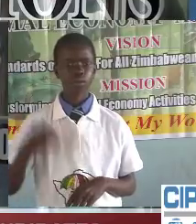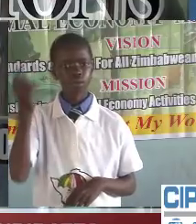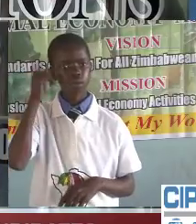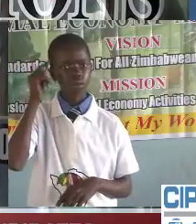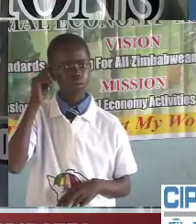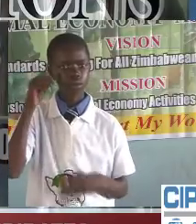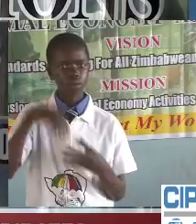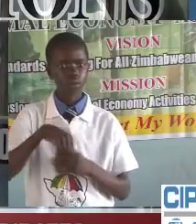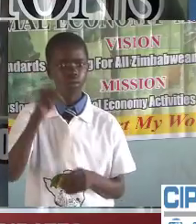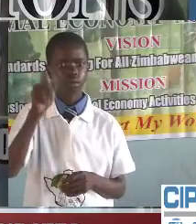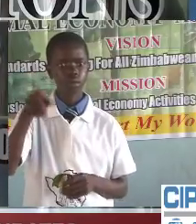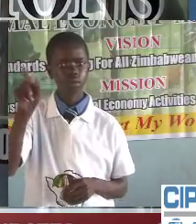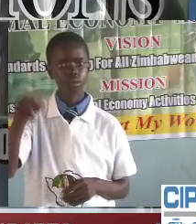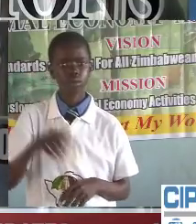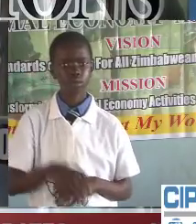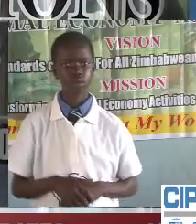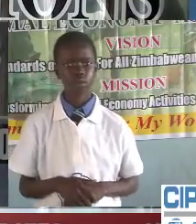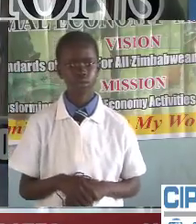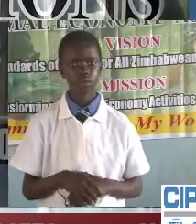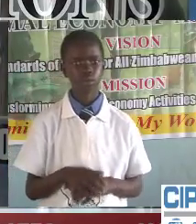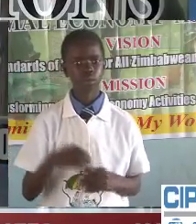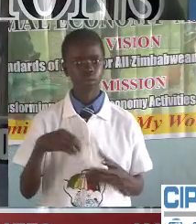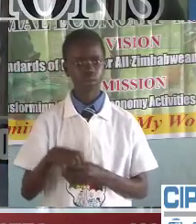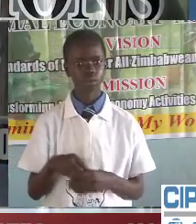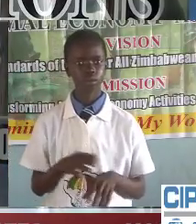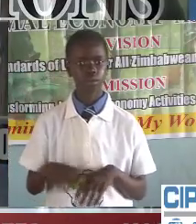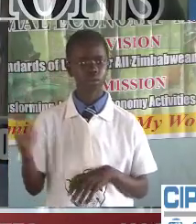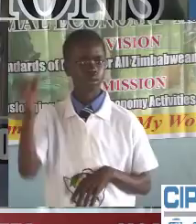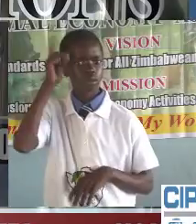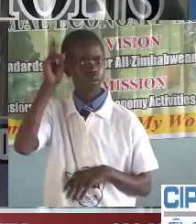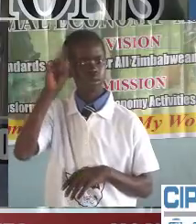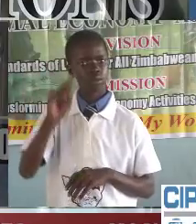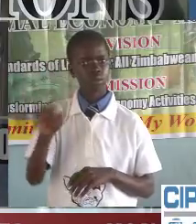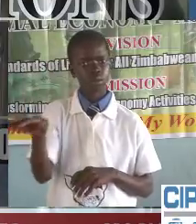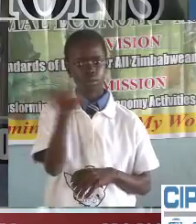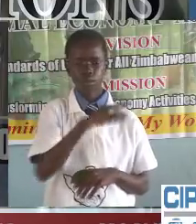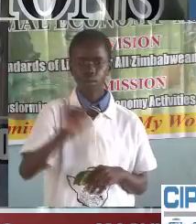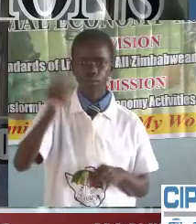kuzivisai zvekuti ndichange ndiri member of parliament wenyu